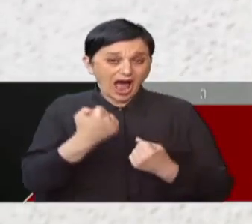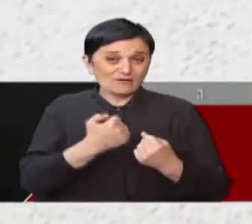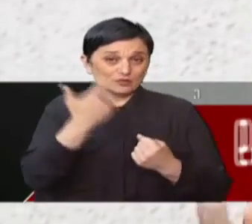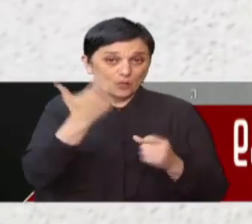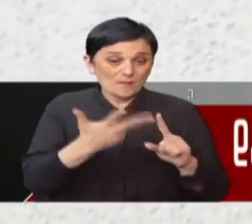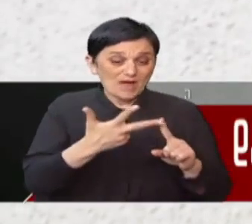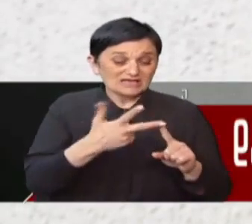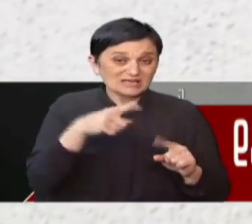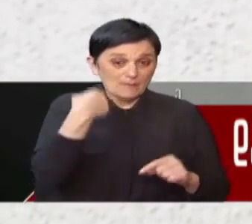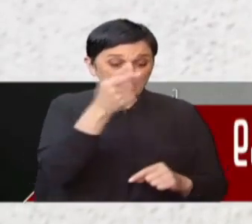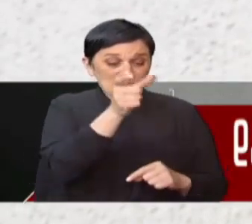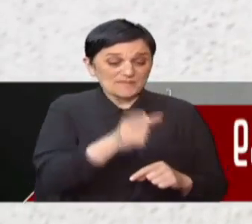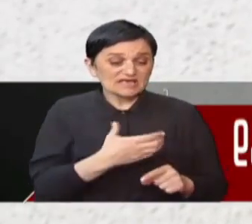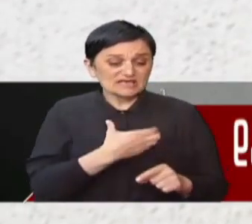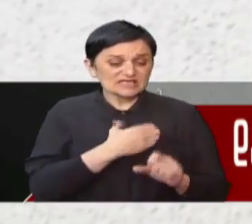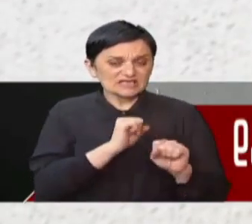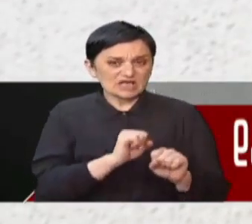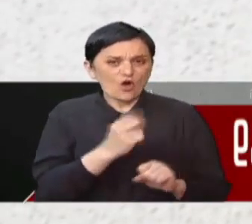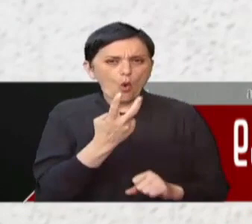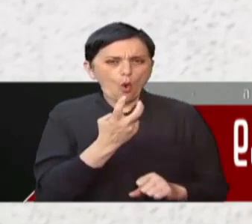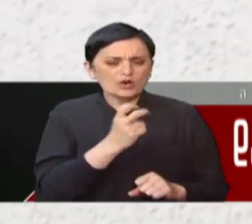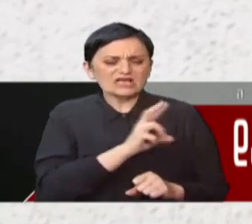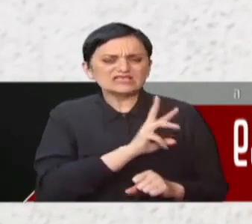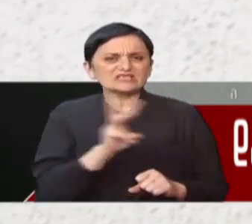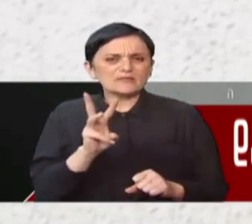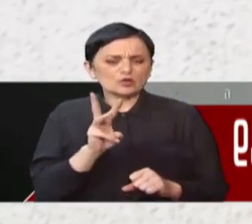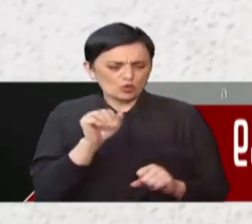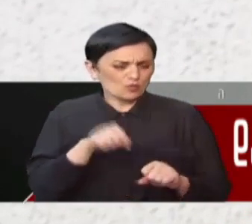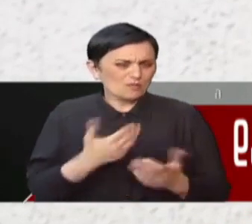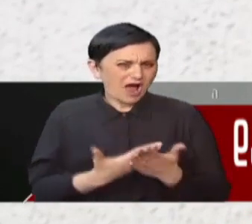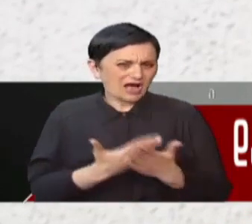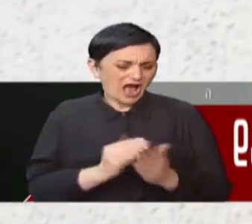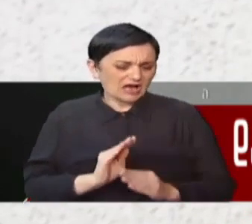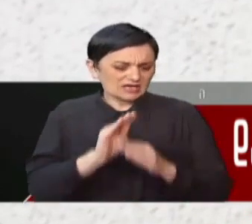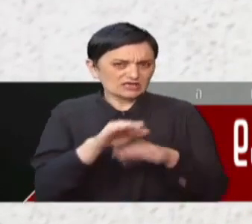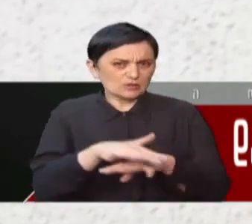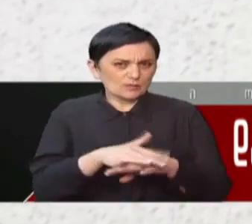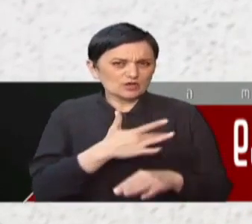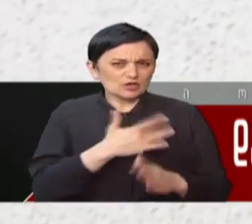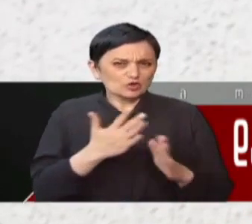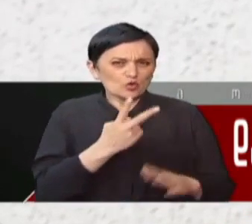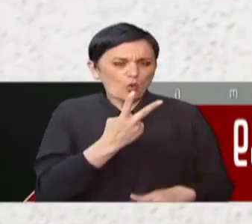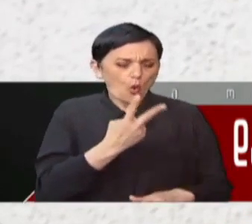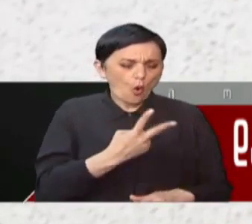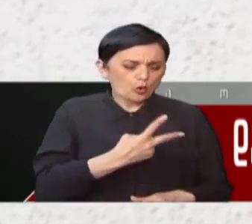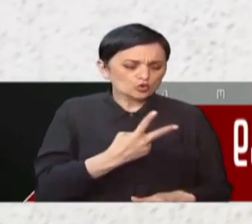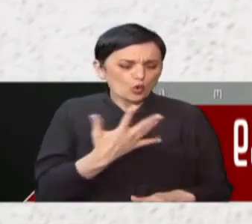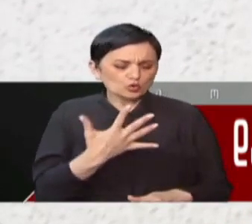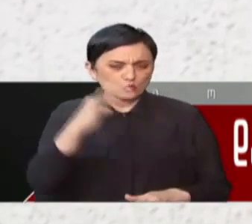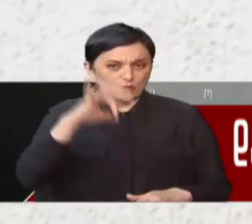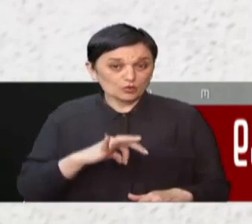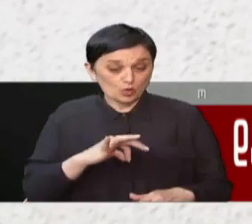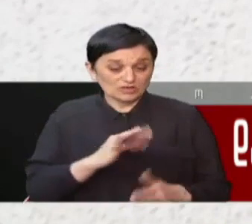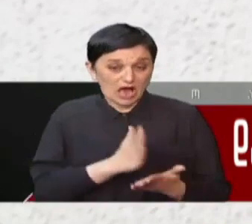პირის პასუხისმგებლობის დაზღვევა შეიძლება იყოს მაგალითად 200 მილიონი გაიზარდოს ბაზარი, რაც იქნება დაახლოებით 20-25% არსებული ბაზრის,